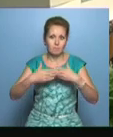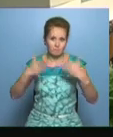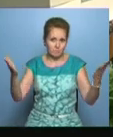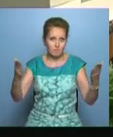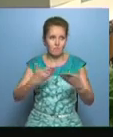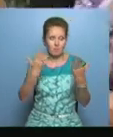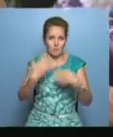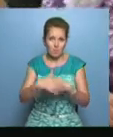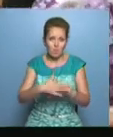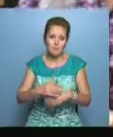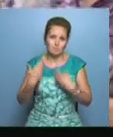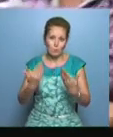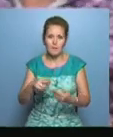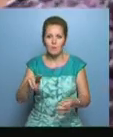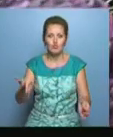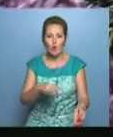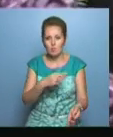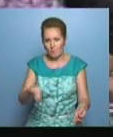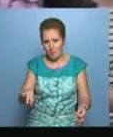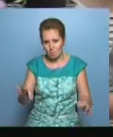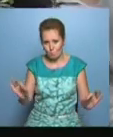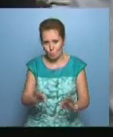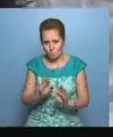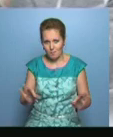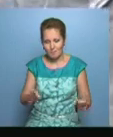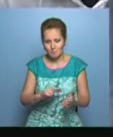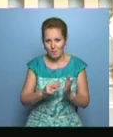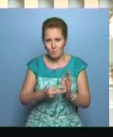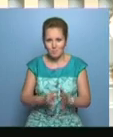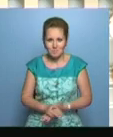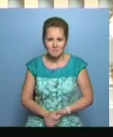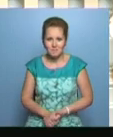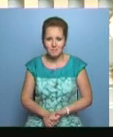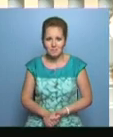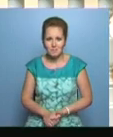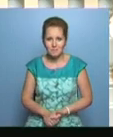музее Чайковского дадут джазовые музыканты. Марина Балин, Анастасия Редько, Юрий Дроздов,